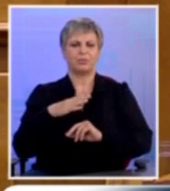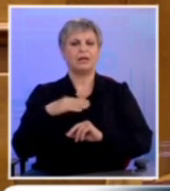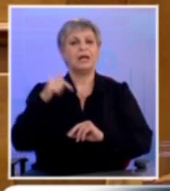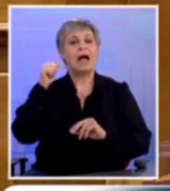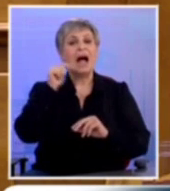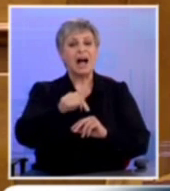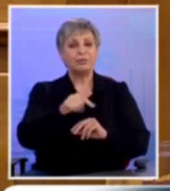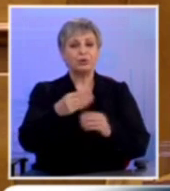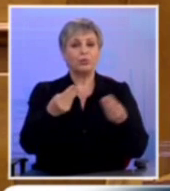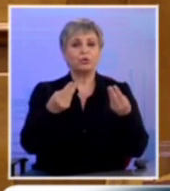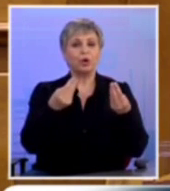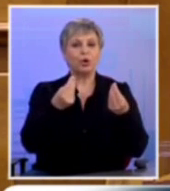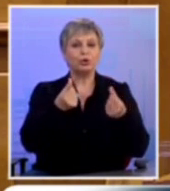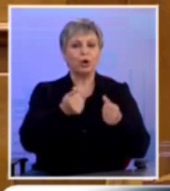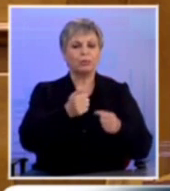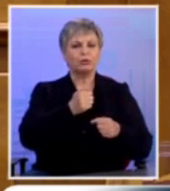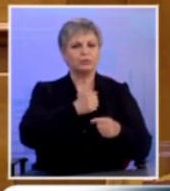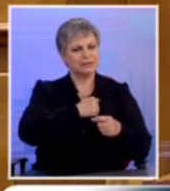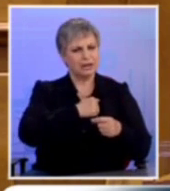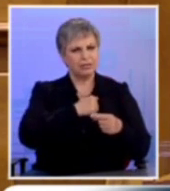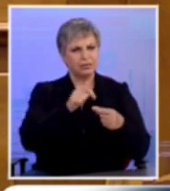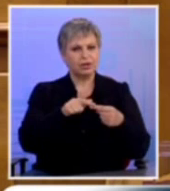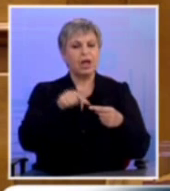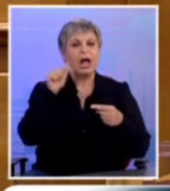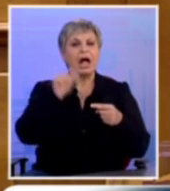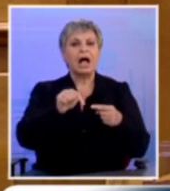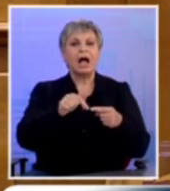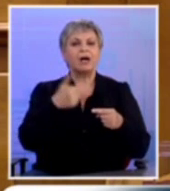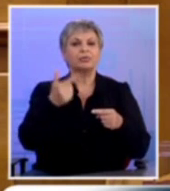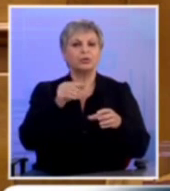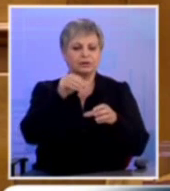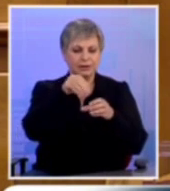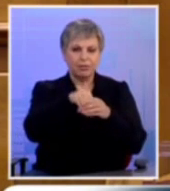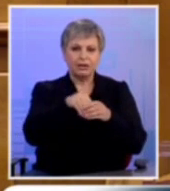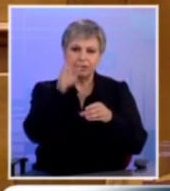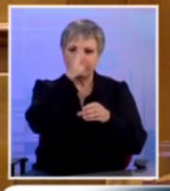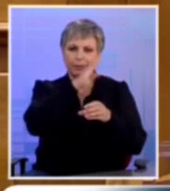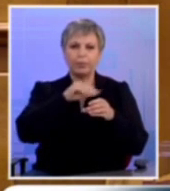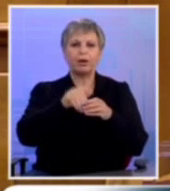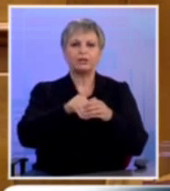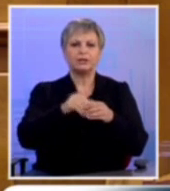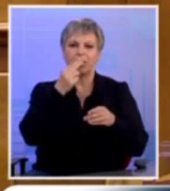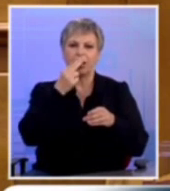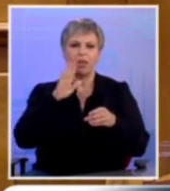φιδιού. Εκεί μέσα εποάζεται ο ναζισμός και η ακροδεξιά.